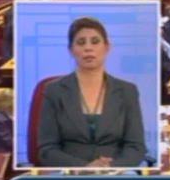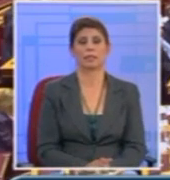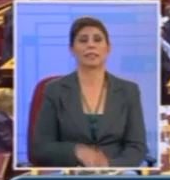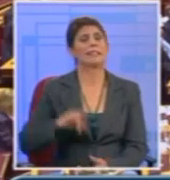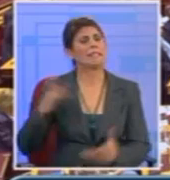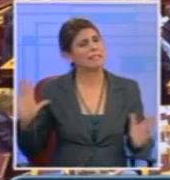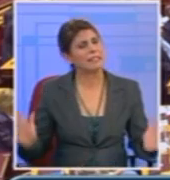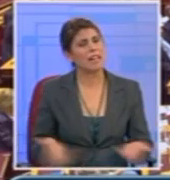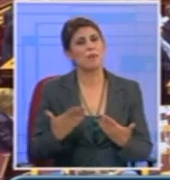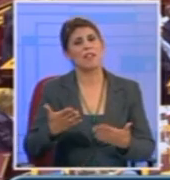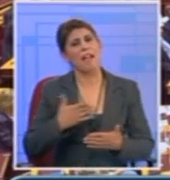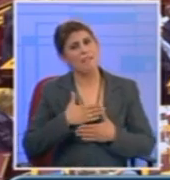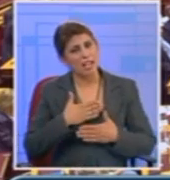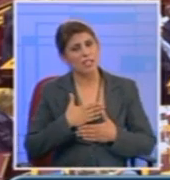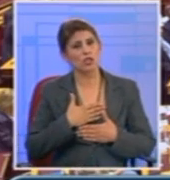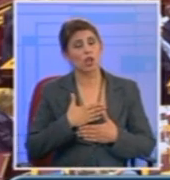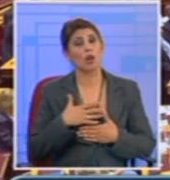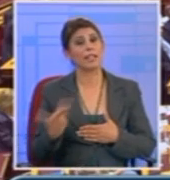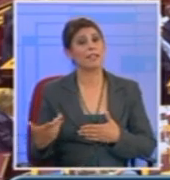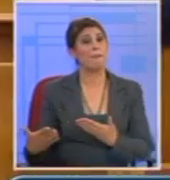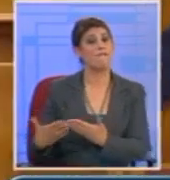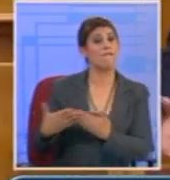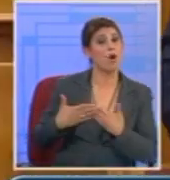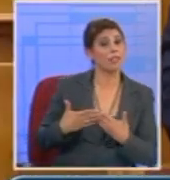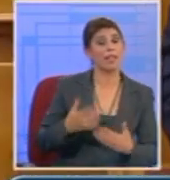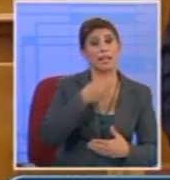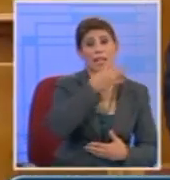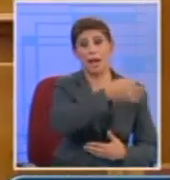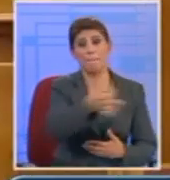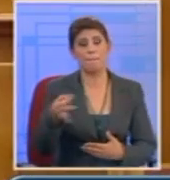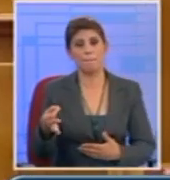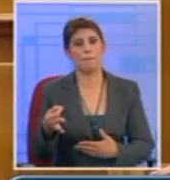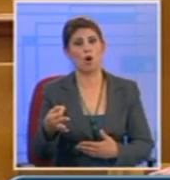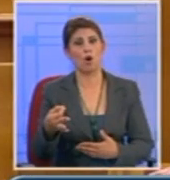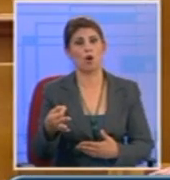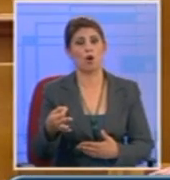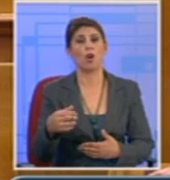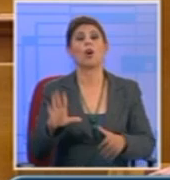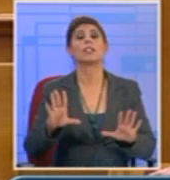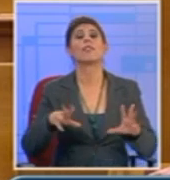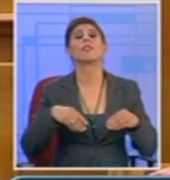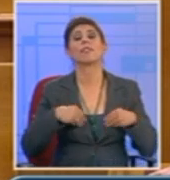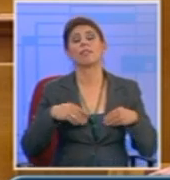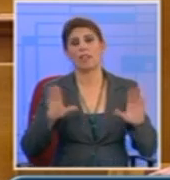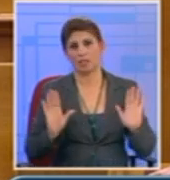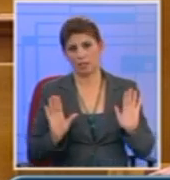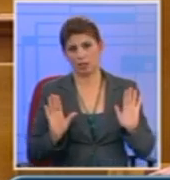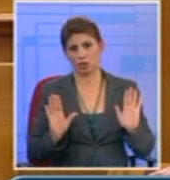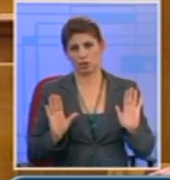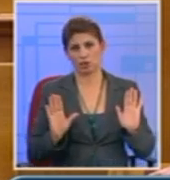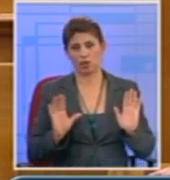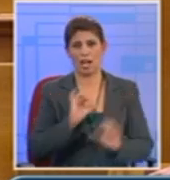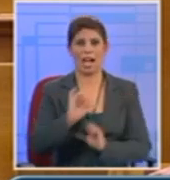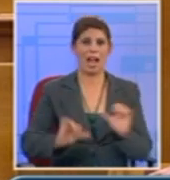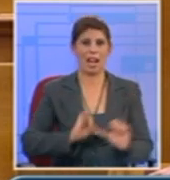πάση περιπτώση σας ευχαριστώ διότι με βοηθάτε να πω ότι δεν θα αποδεχθώ αλλαγή